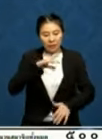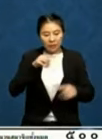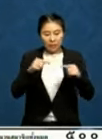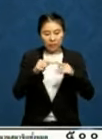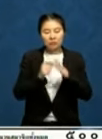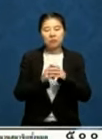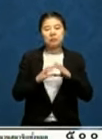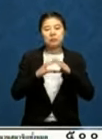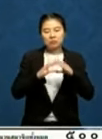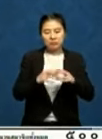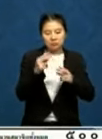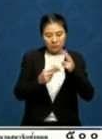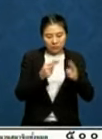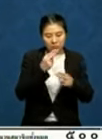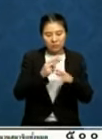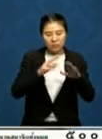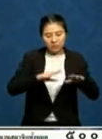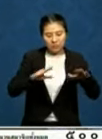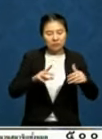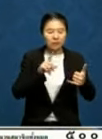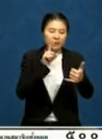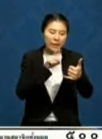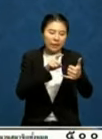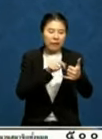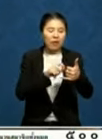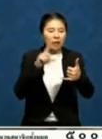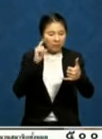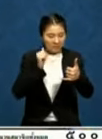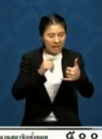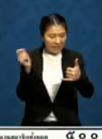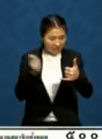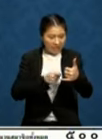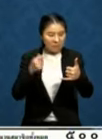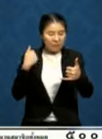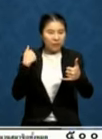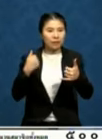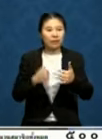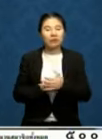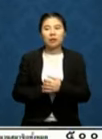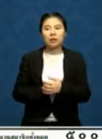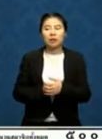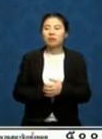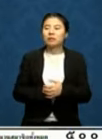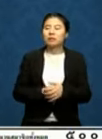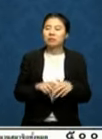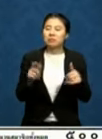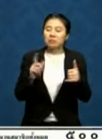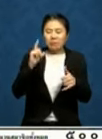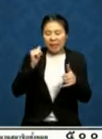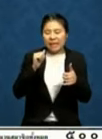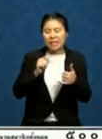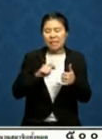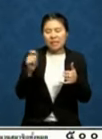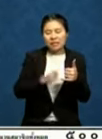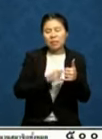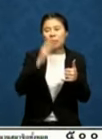ขตสายไหมเนี่ยว่าเคยถูกแม่ตีไหมเขาบอกว่าถูกเคยตีแล้วแม่บอกว่าอะไรที่ต้องตีแม่บอกว่าตีเพ